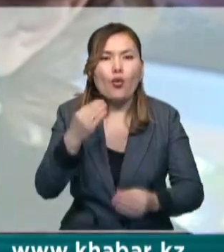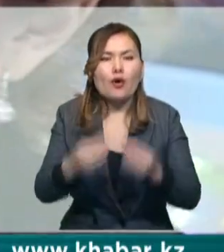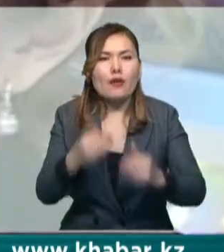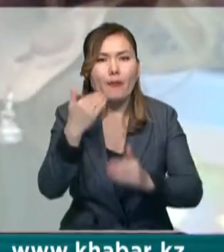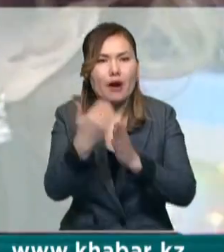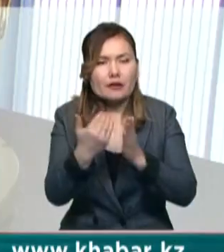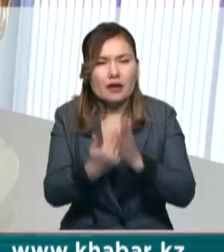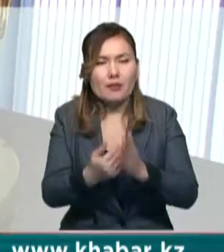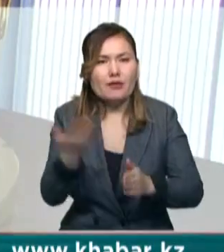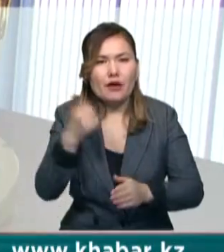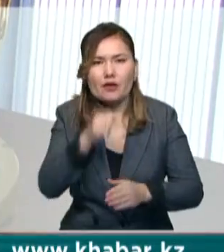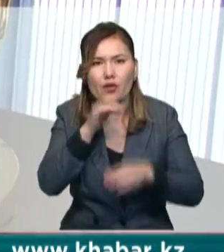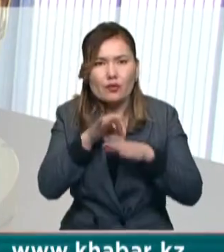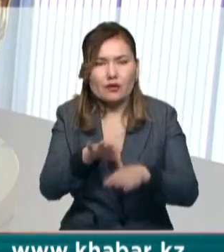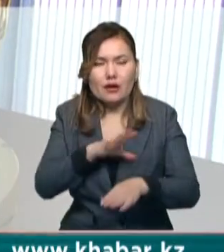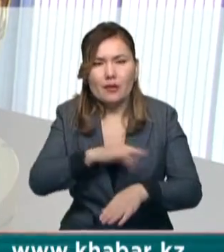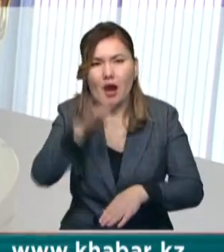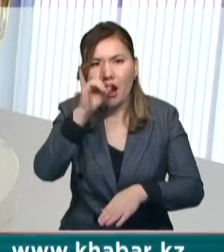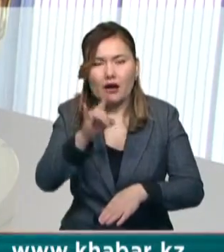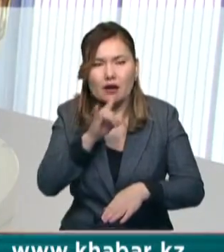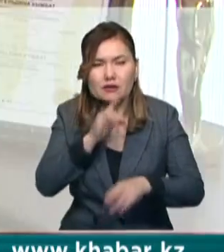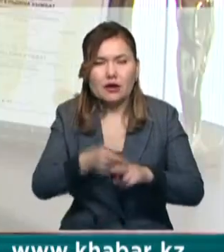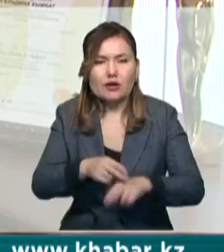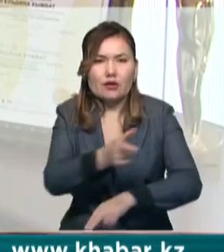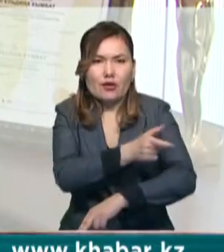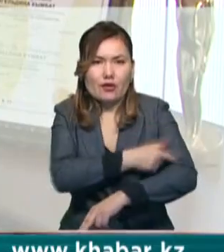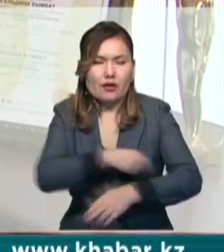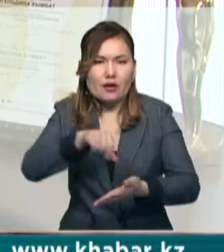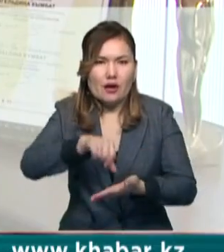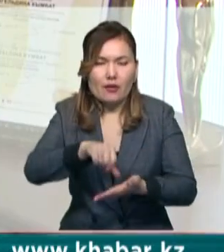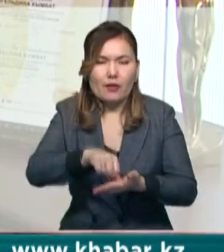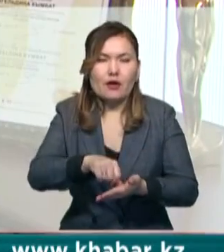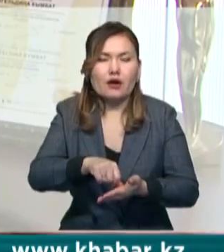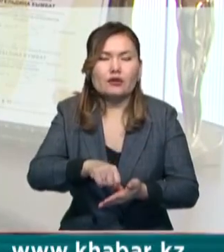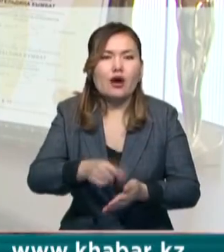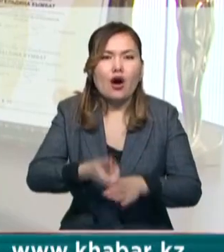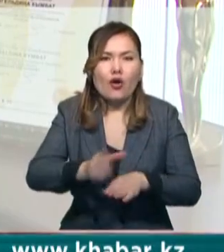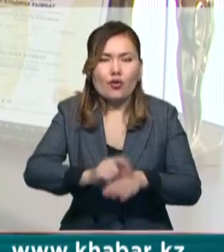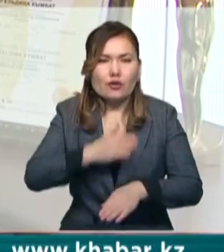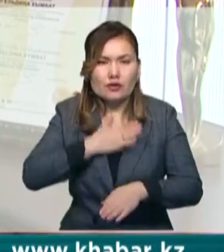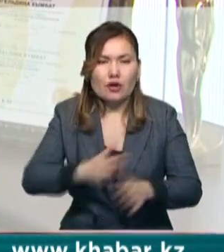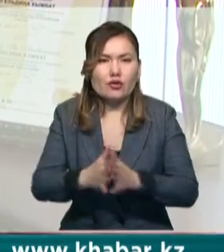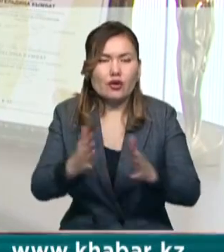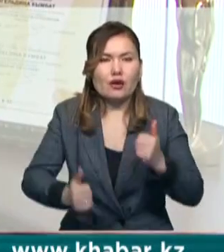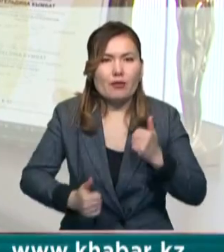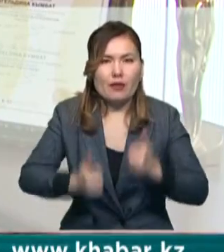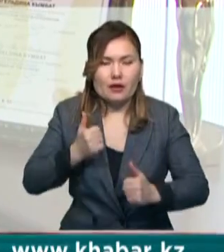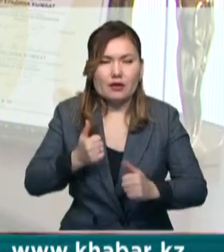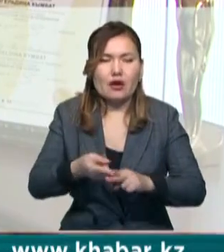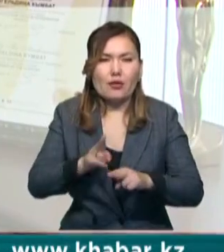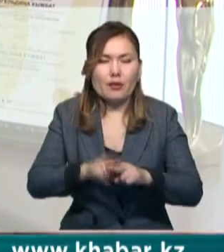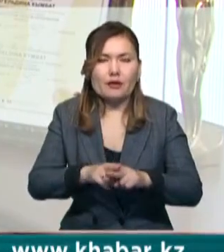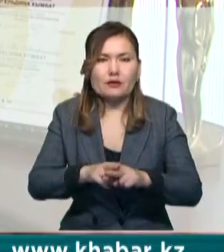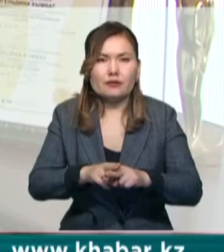ықыласына бөленді. Осы Қазақстан журналистер академиясының мүшесі болу мен үшін өте жоғары мәртебе деп ойлаймын.